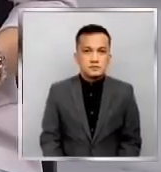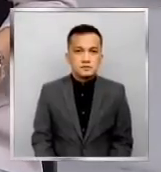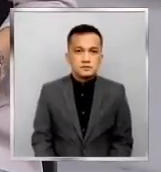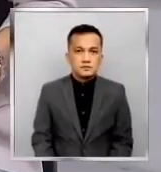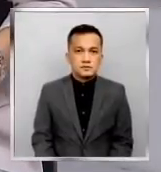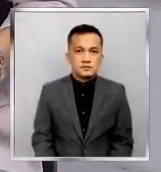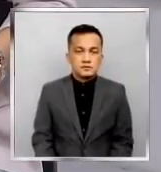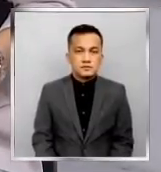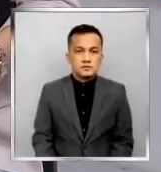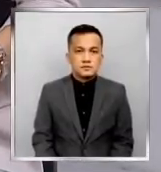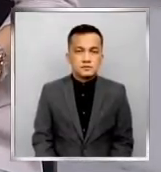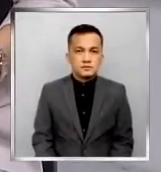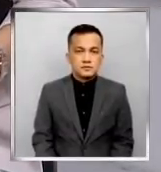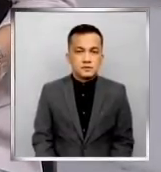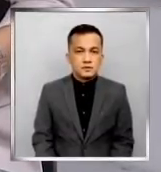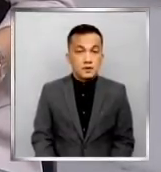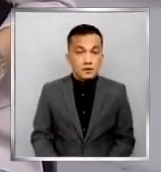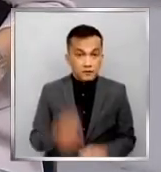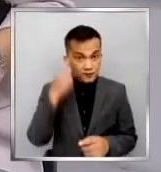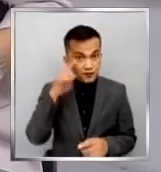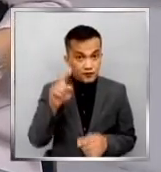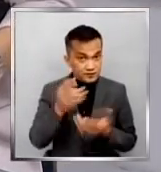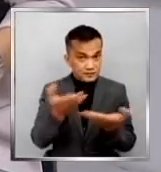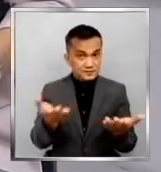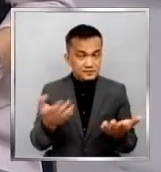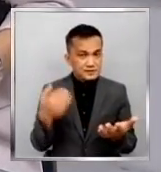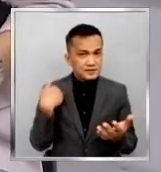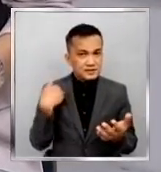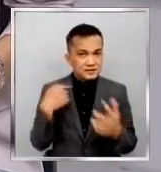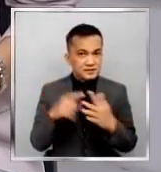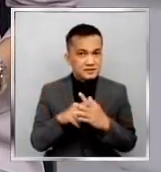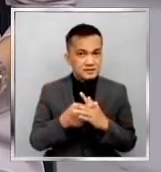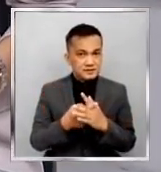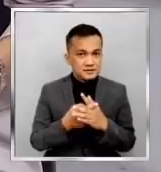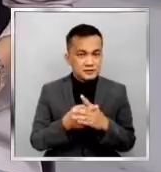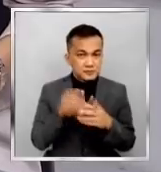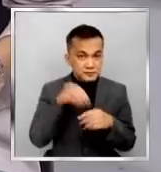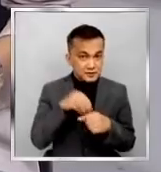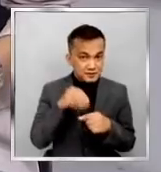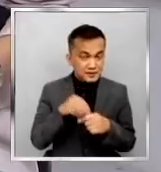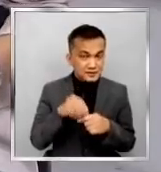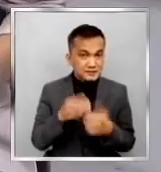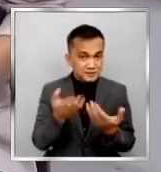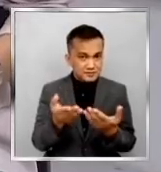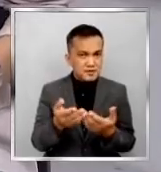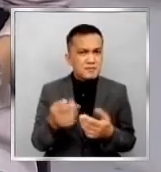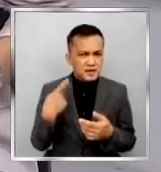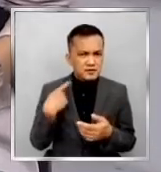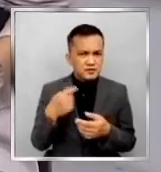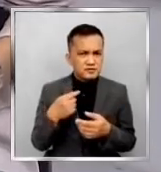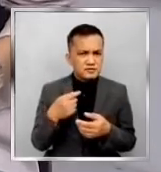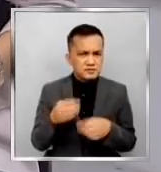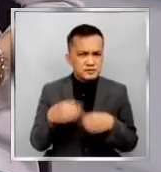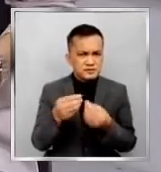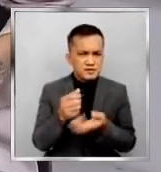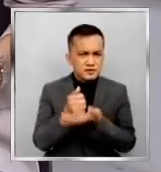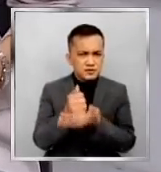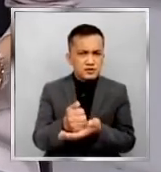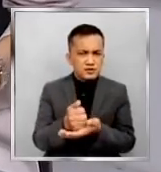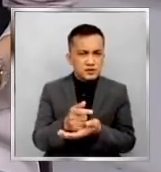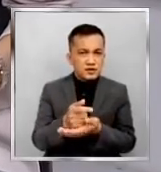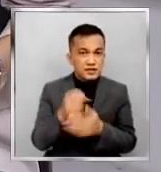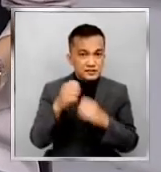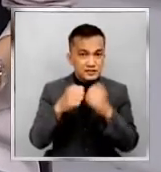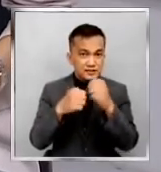Para sa mga hindi pa makapag-umpisa ng savings journey, may alok na tulong ang inhinyerong tampok natin ngayong gabi. Ang